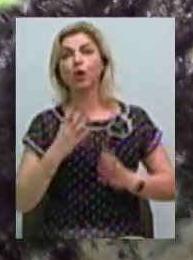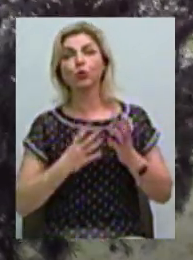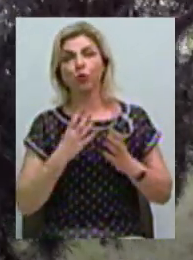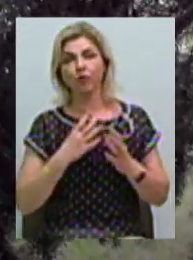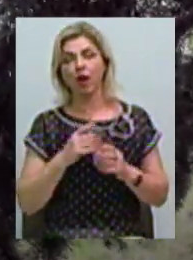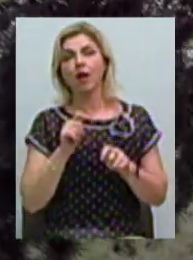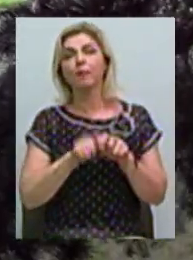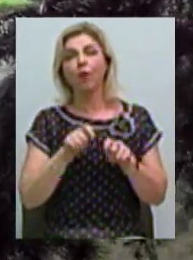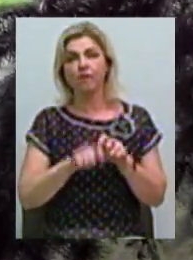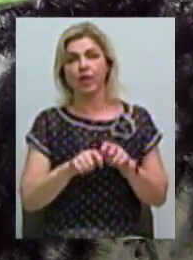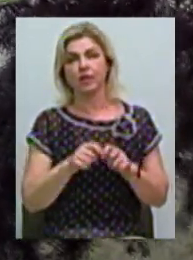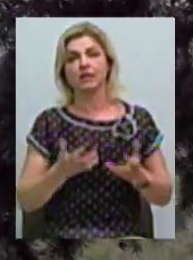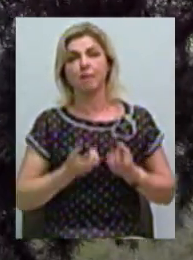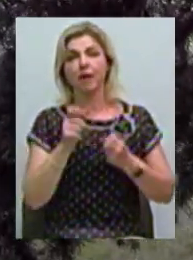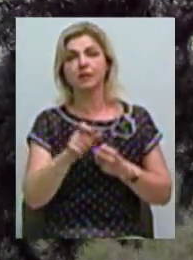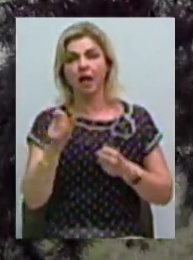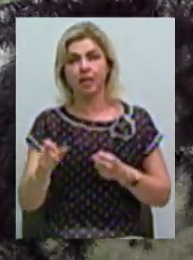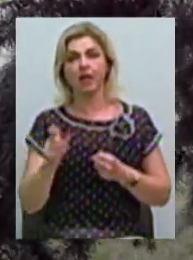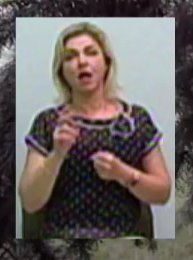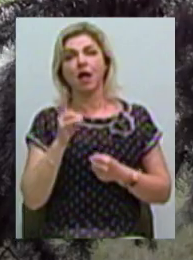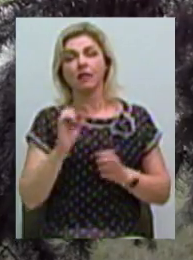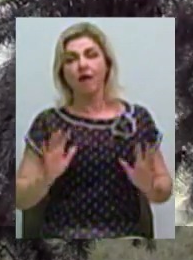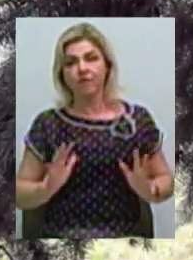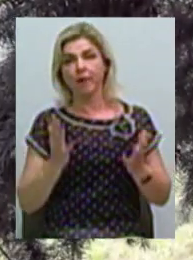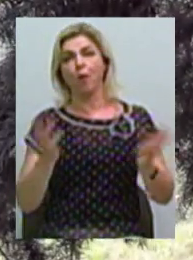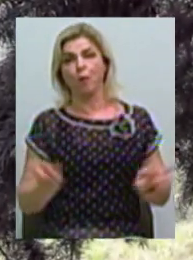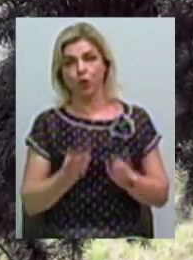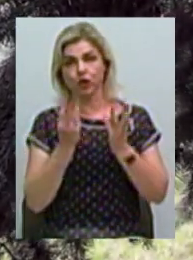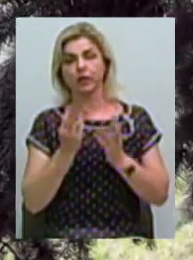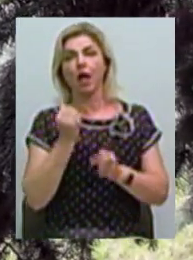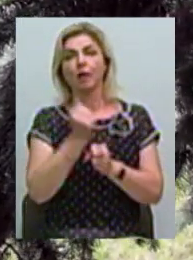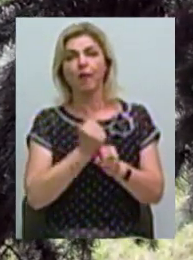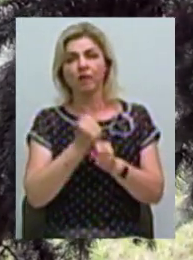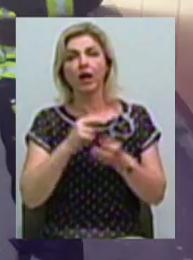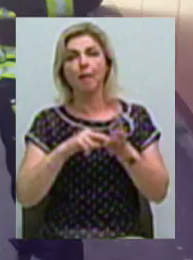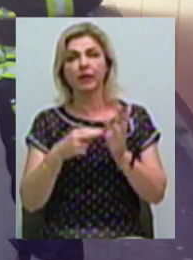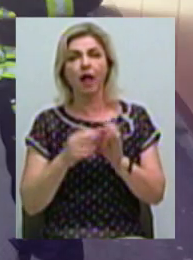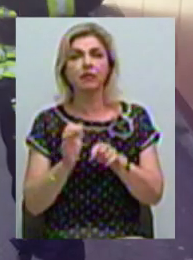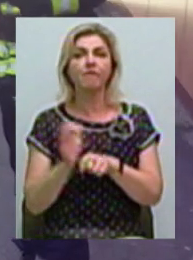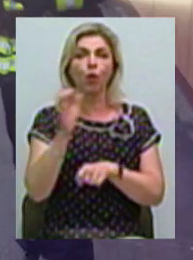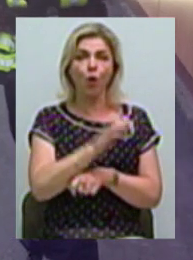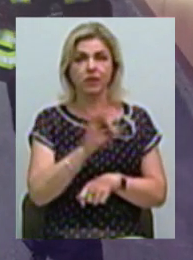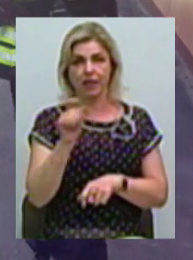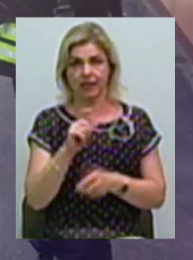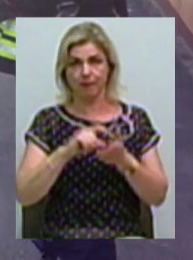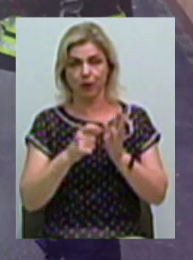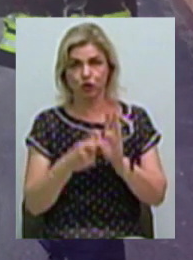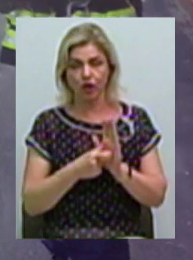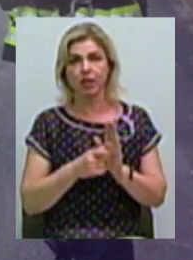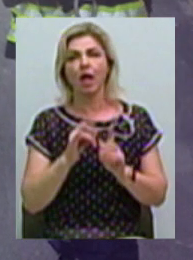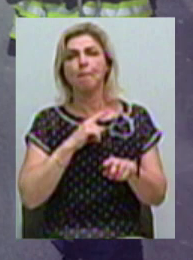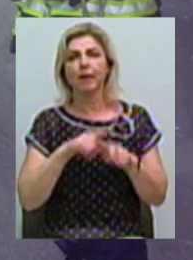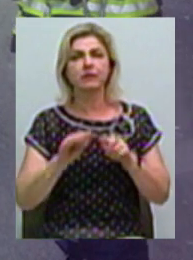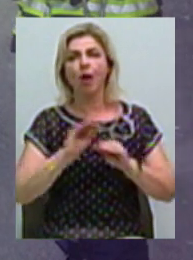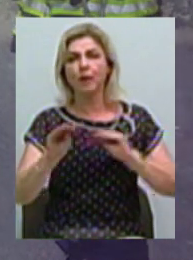перевірці рятувальниками дій адміністрації об'єкта на випадок пожежі, відпрацювання плану евакуації з приміщень, оперативного розгортання, імітація